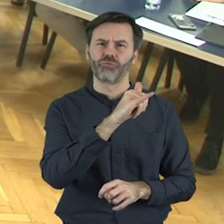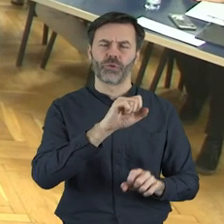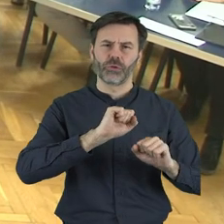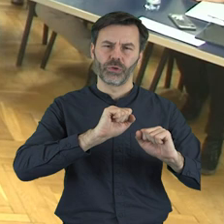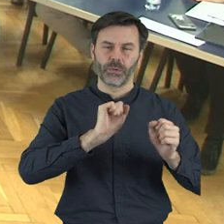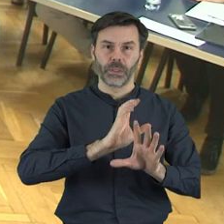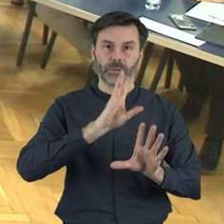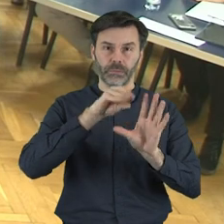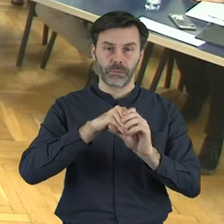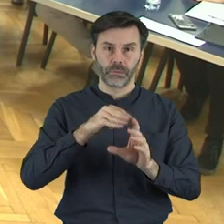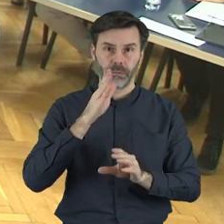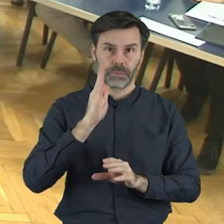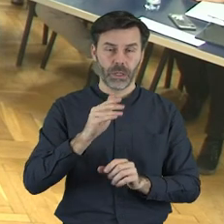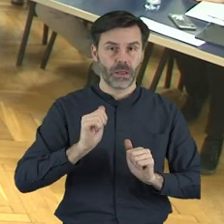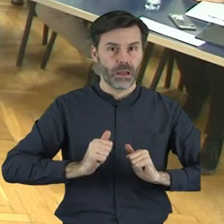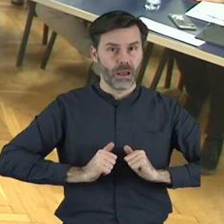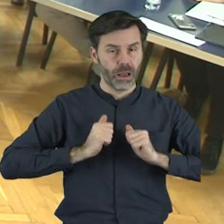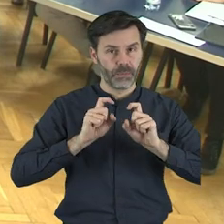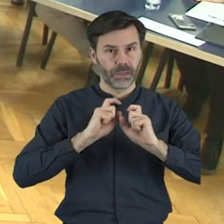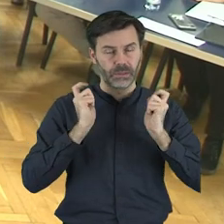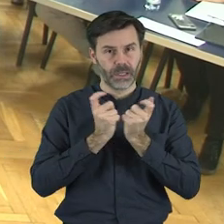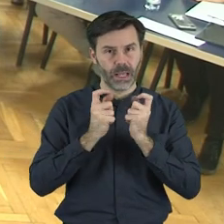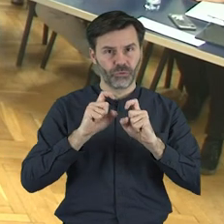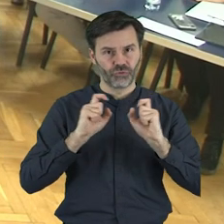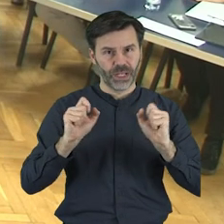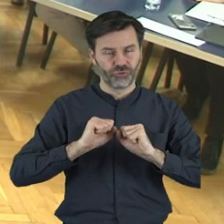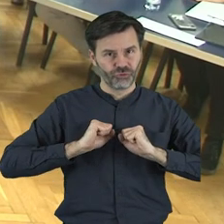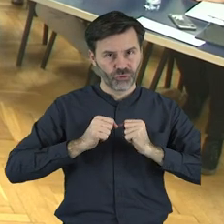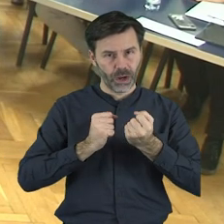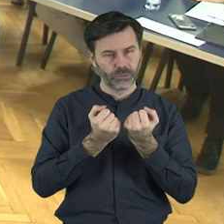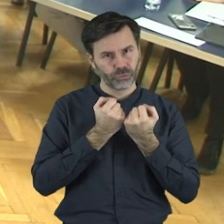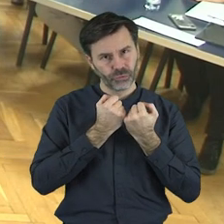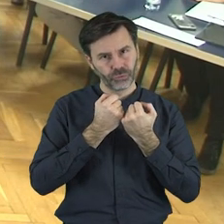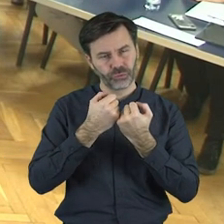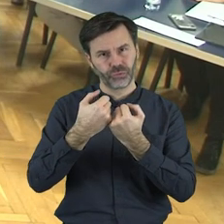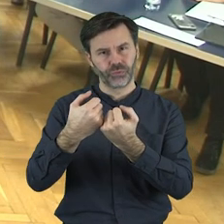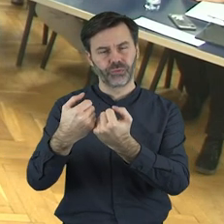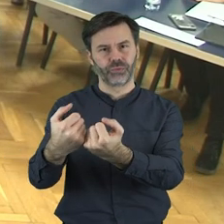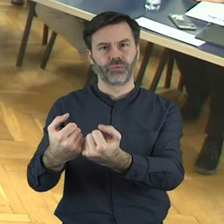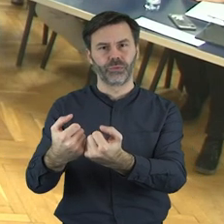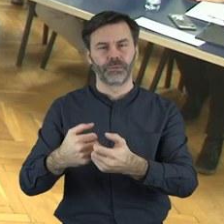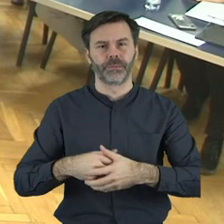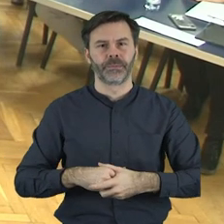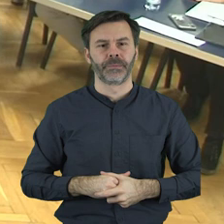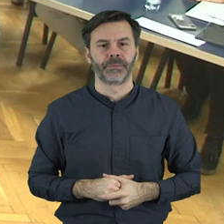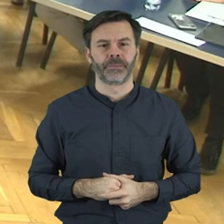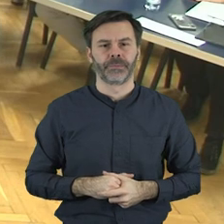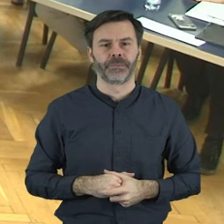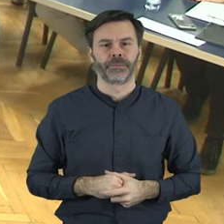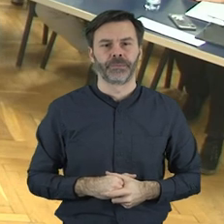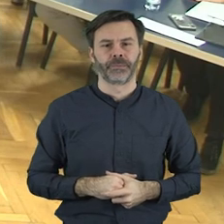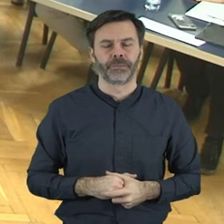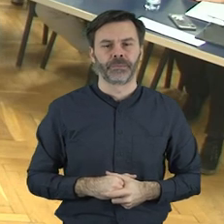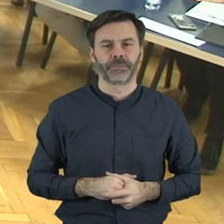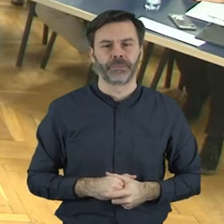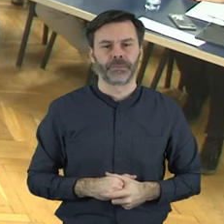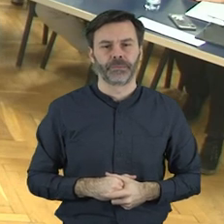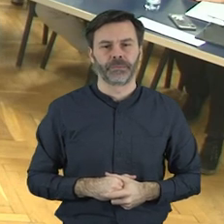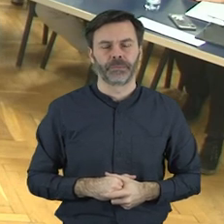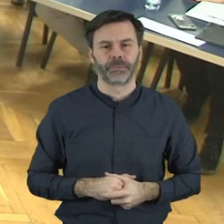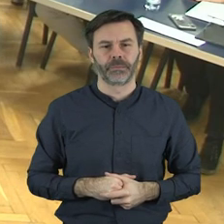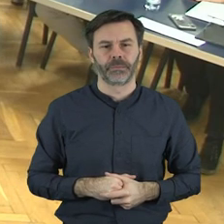w tym ograniczonym zakresie. Pytanie też kolejne dotyczy tego,